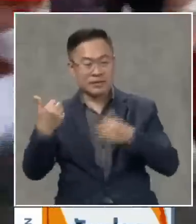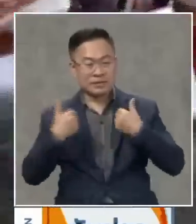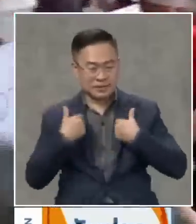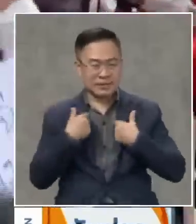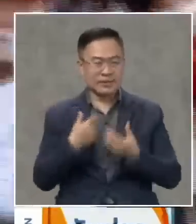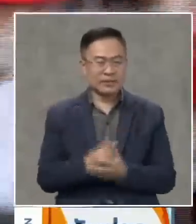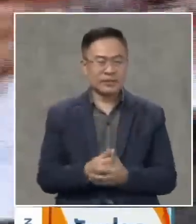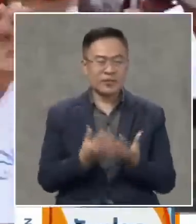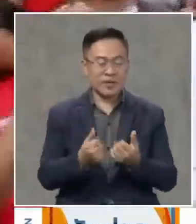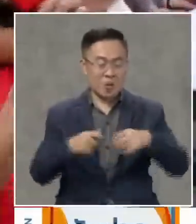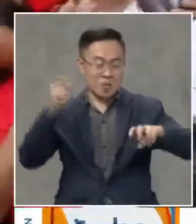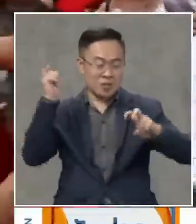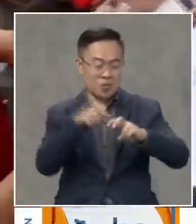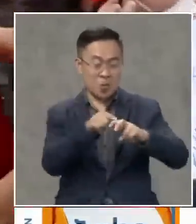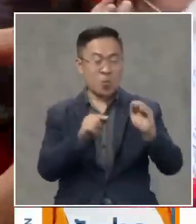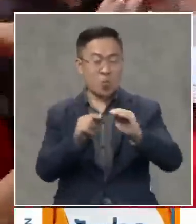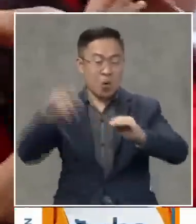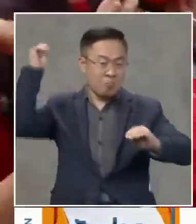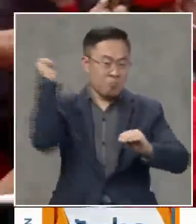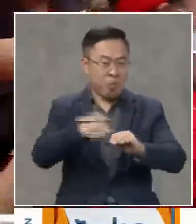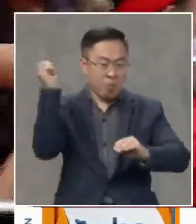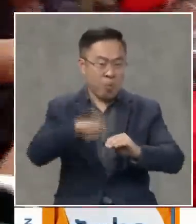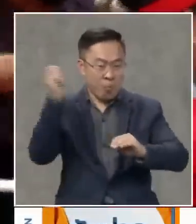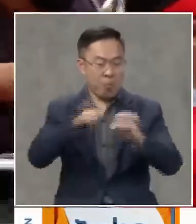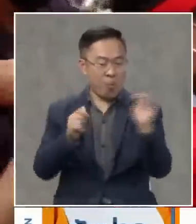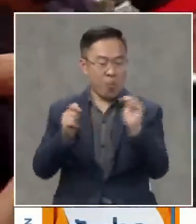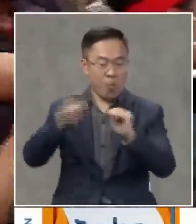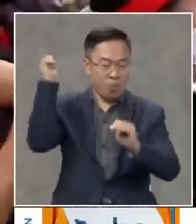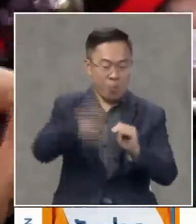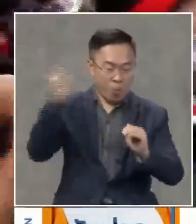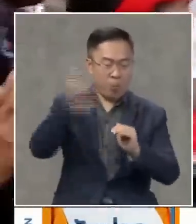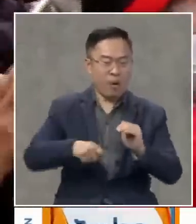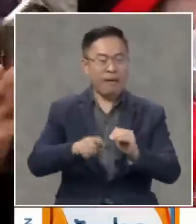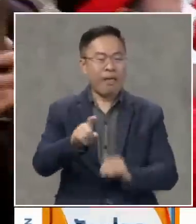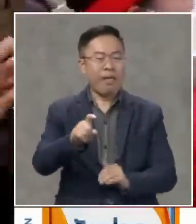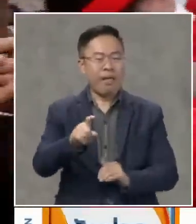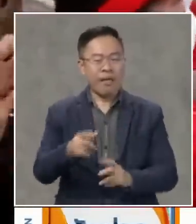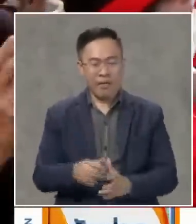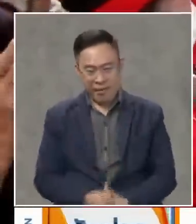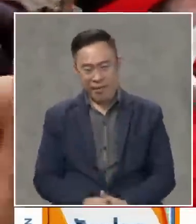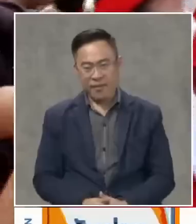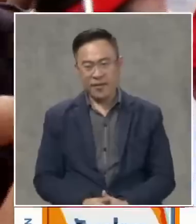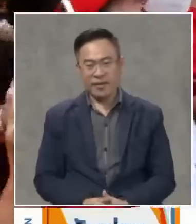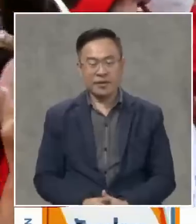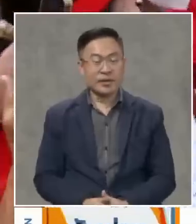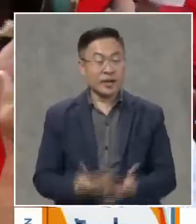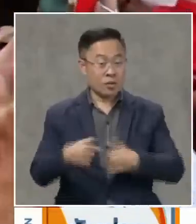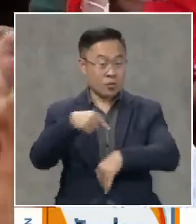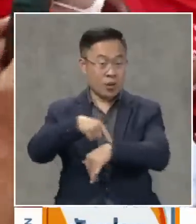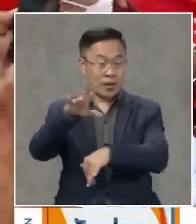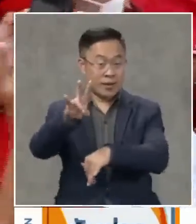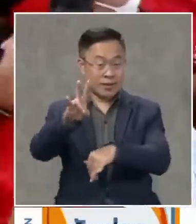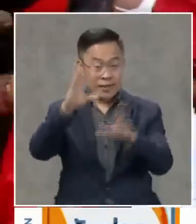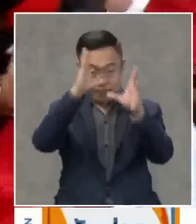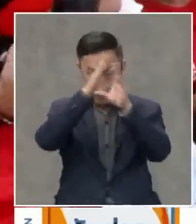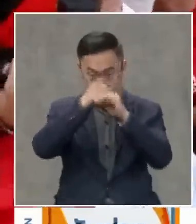คุณนุ่งอิงมีคุณจตุรนต์ฉายแสงมีคุณณัฐวุฒิไสเกื้อขึ้นปราศัยนะคะแล้วประมาณช่วง1ทุ่มวันนี้ค่ะค